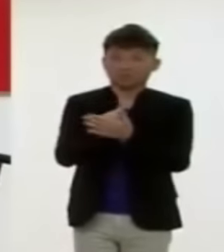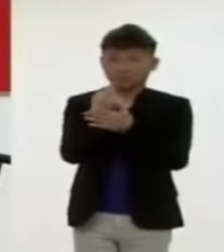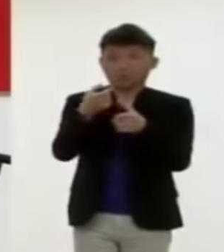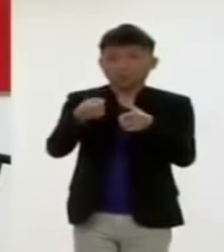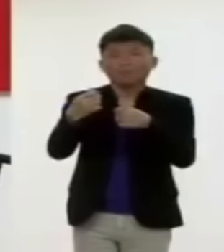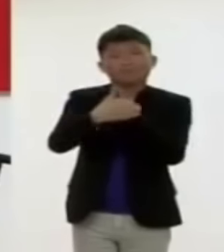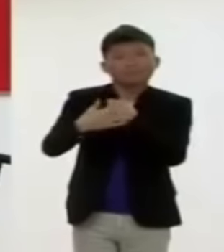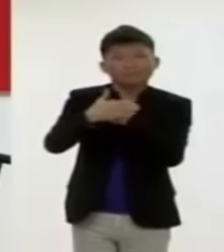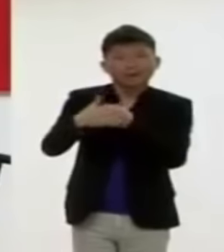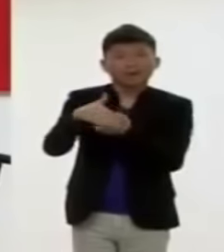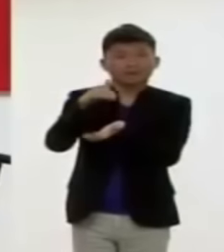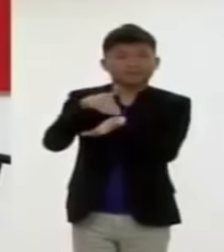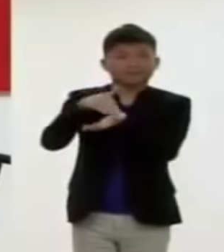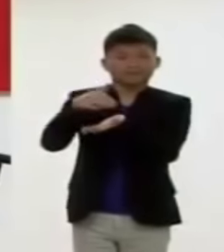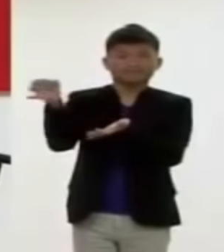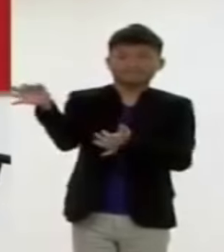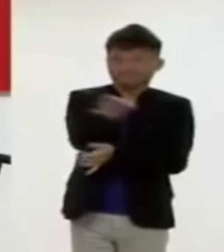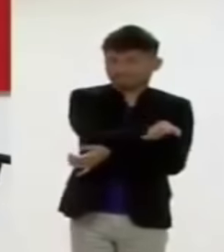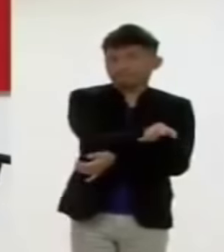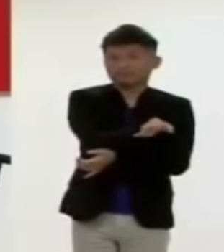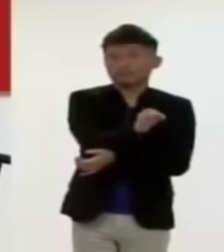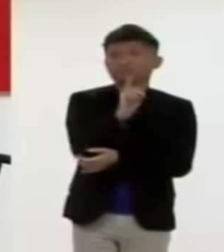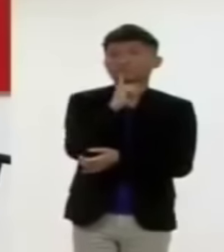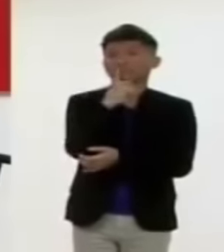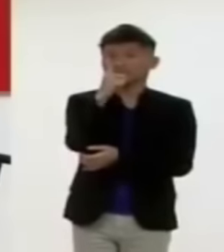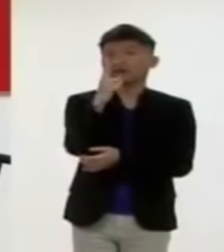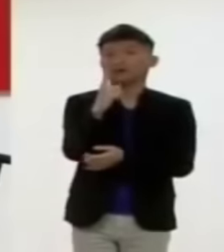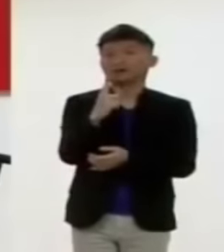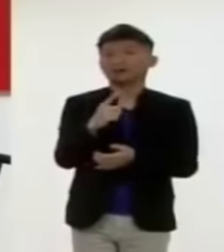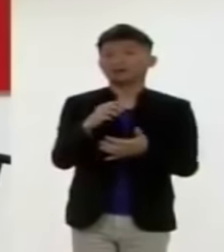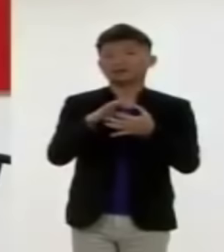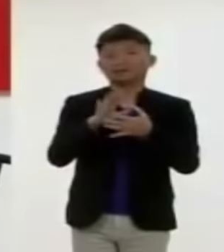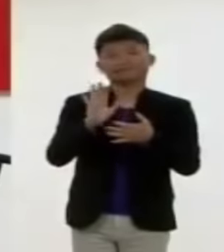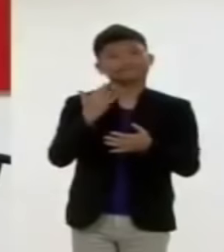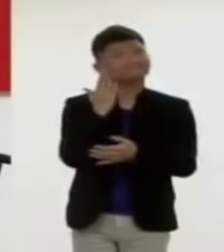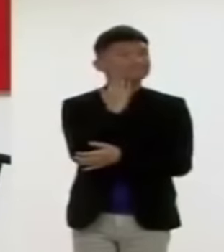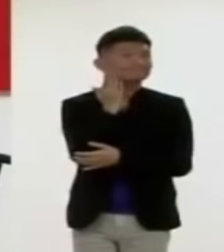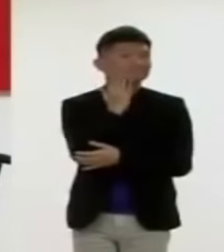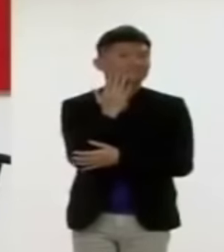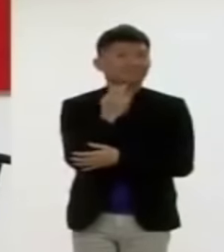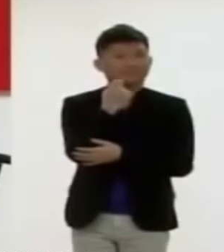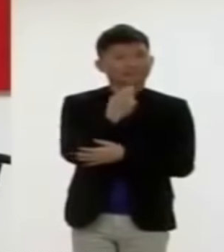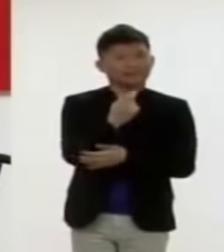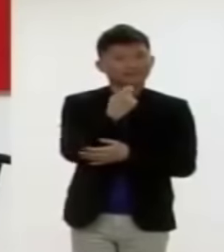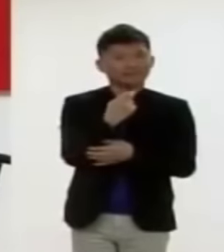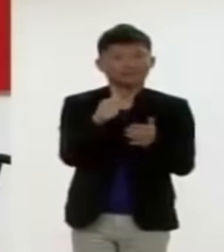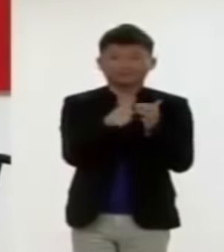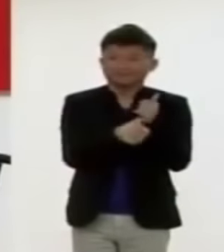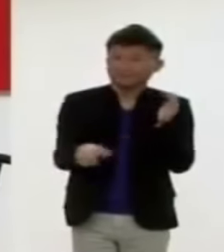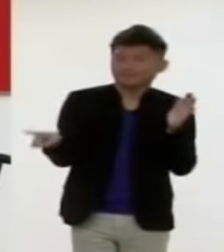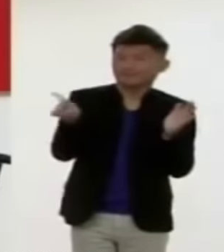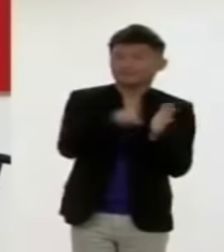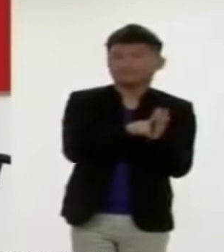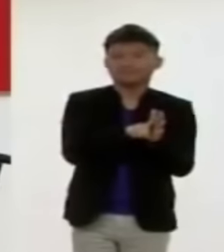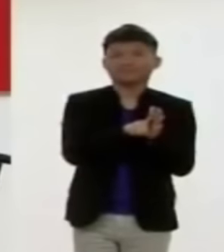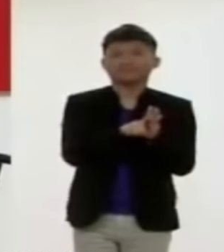的医疗之力。所以很遗憾，我弟弟没有在他一生里面，他没